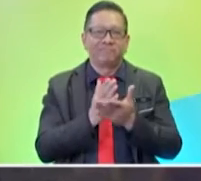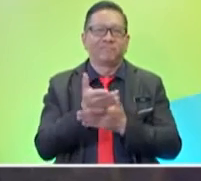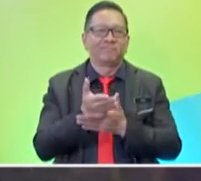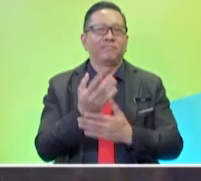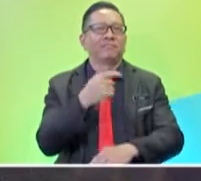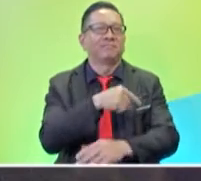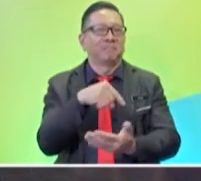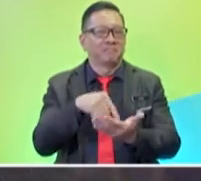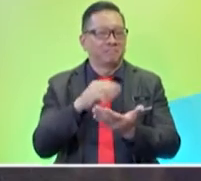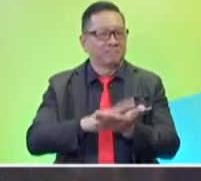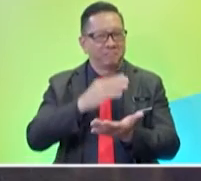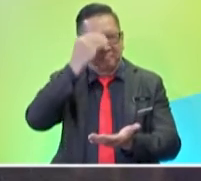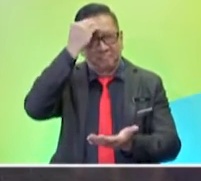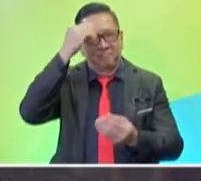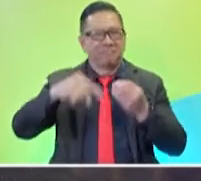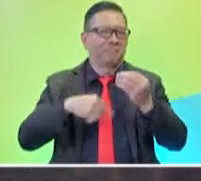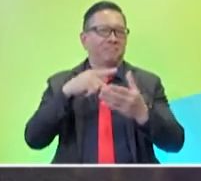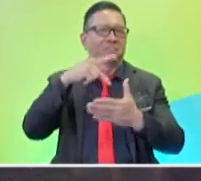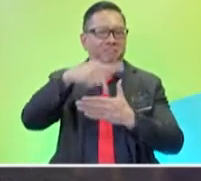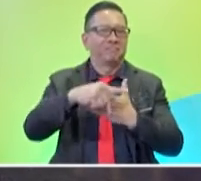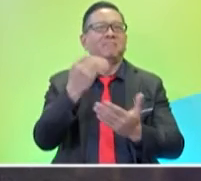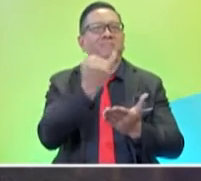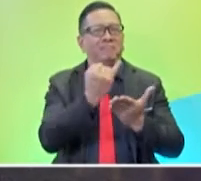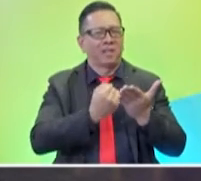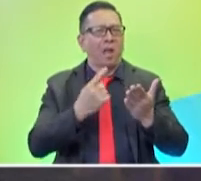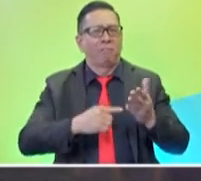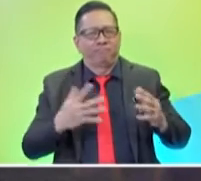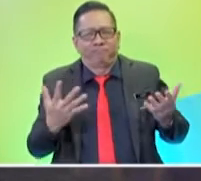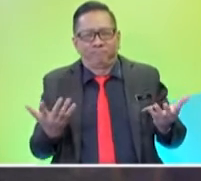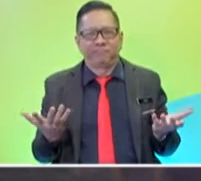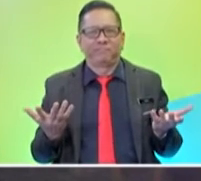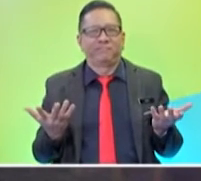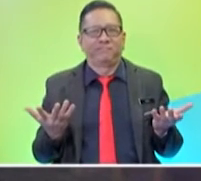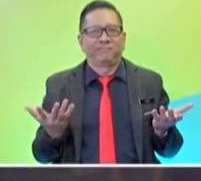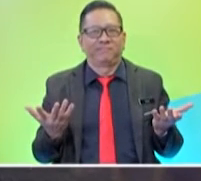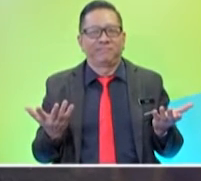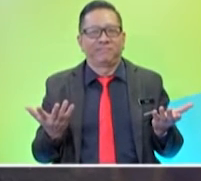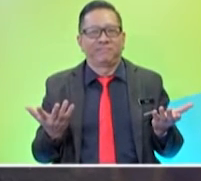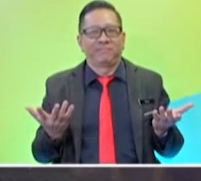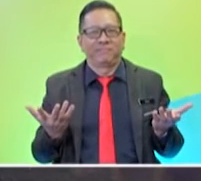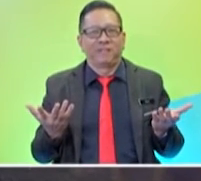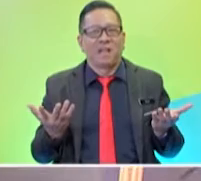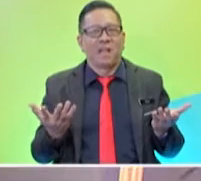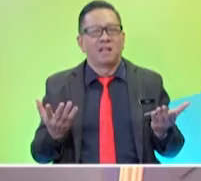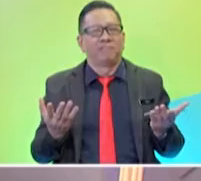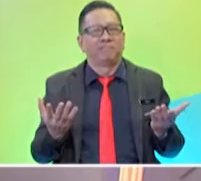ini kita nak belajar tentang projek seni. Ya. Apa tu cikgu? Temanya projek seni kami.